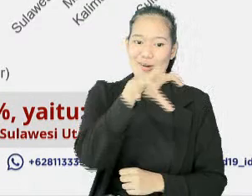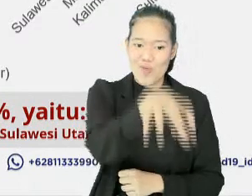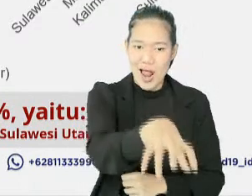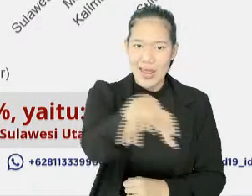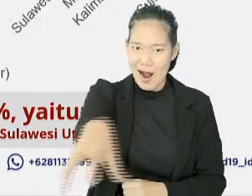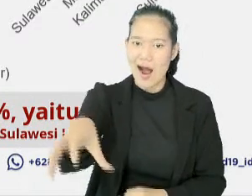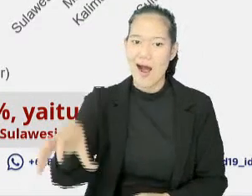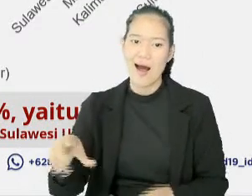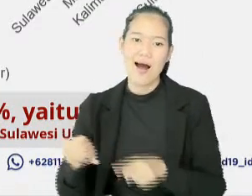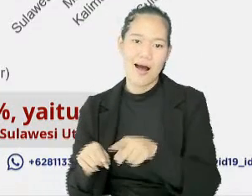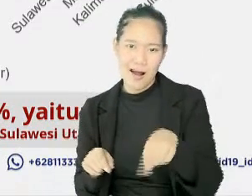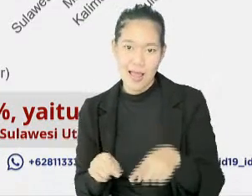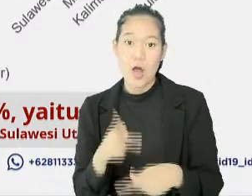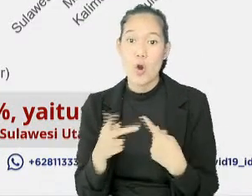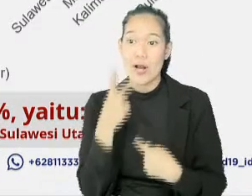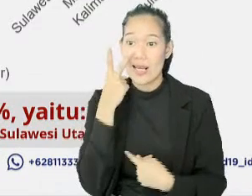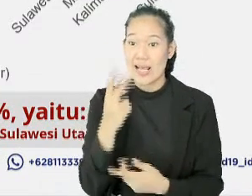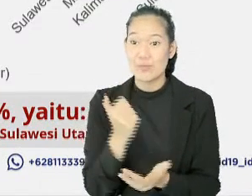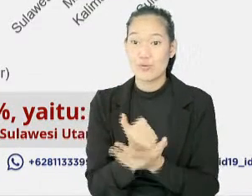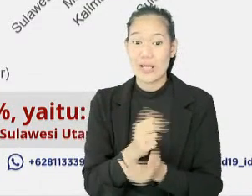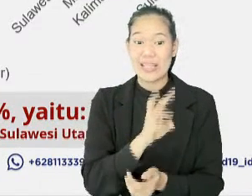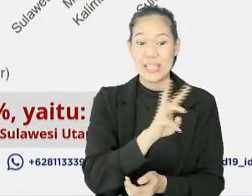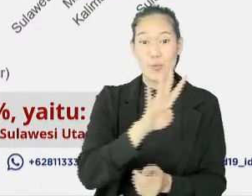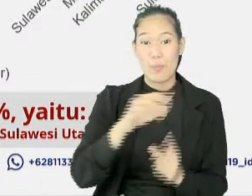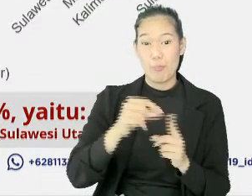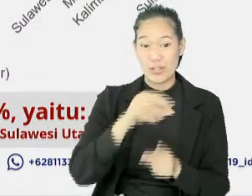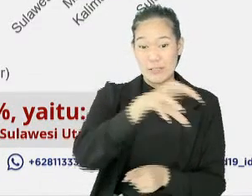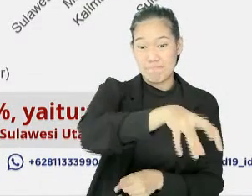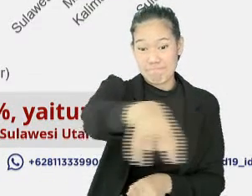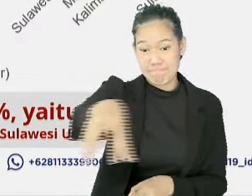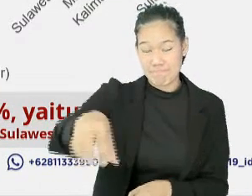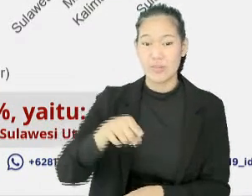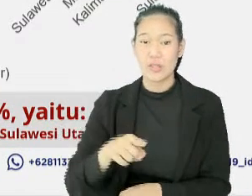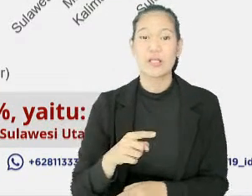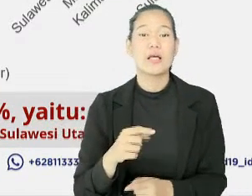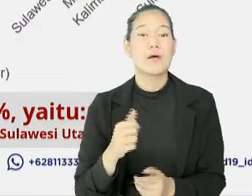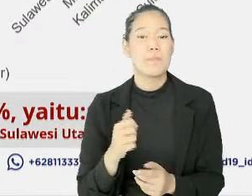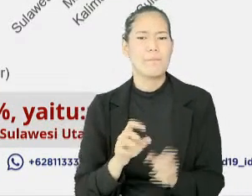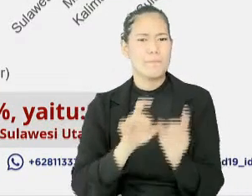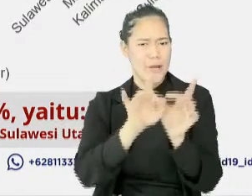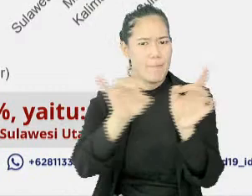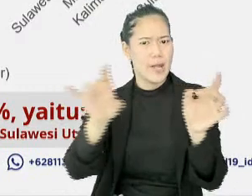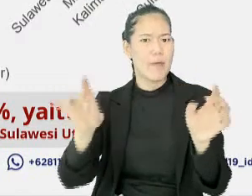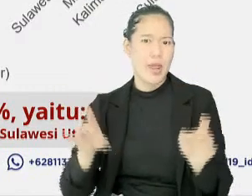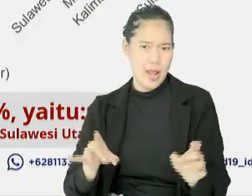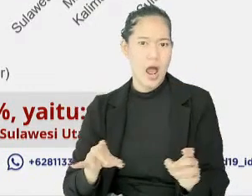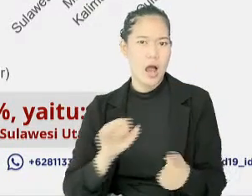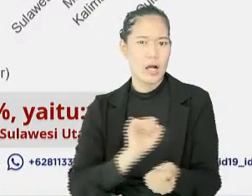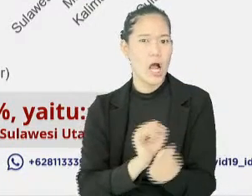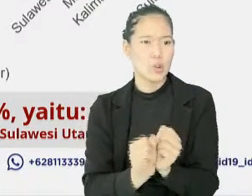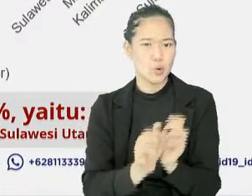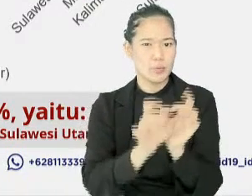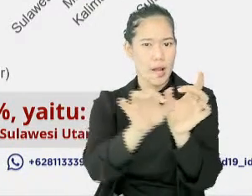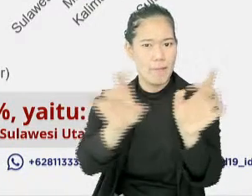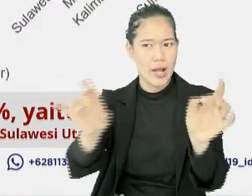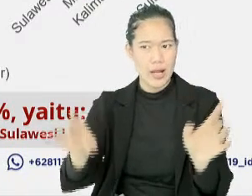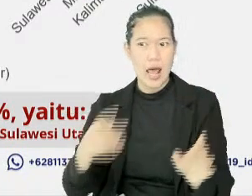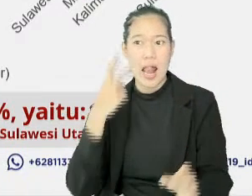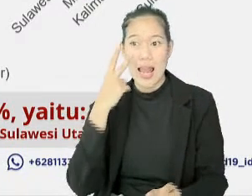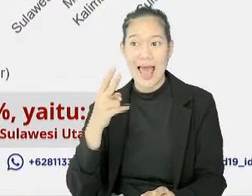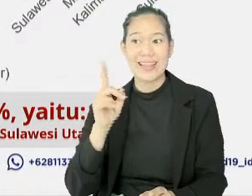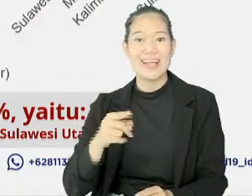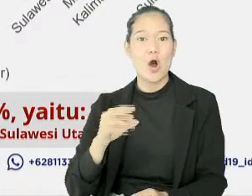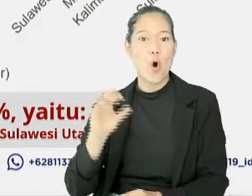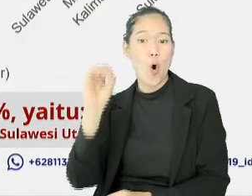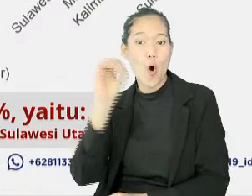wilayah tersebut Nah kalau kita lihat ternyata dari 34 provinsi dokter Lula ini beragam ya angka positif istirnya dilihat dari garis